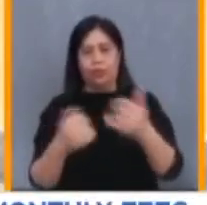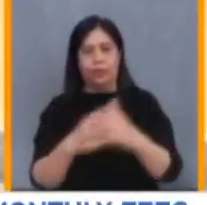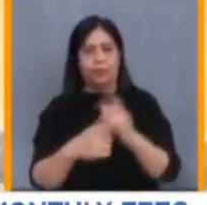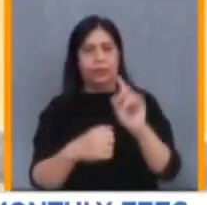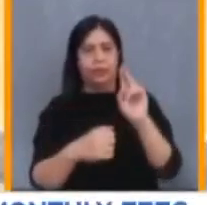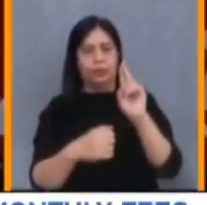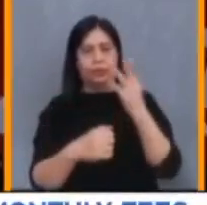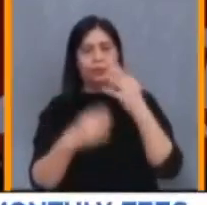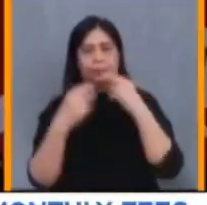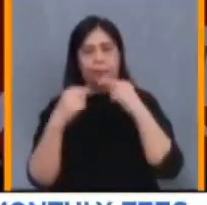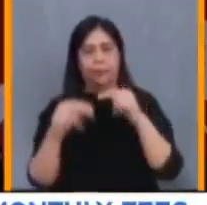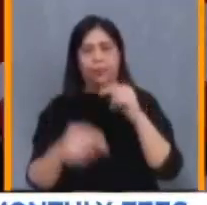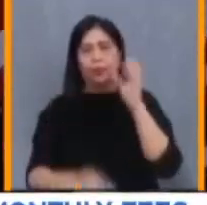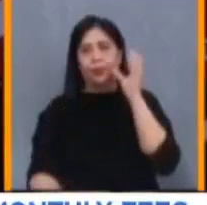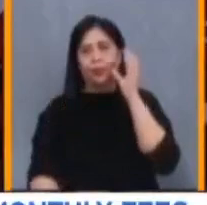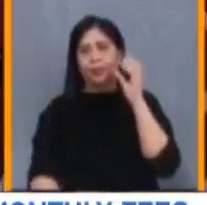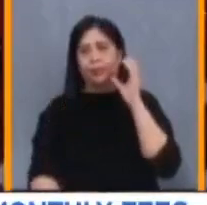Katibayan.